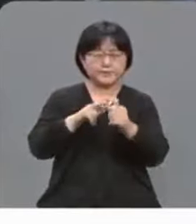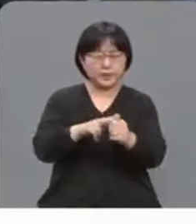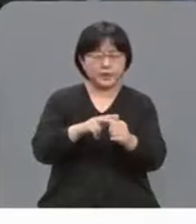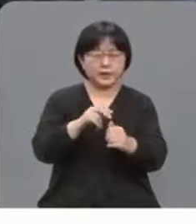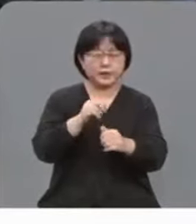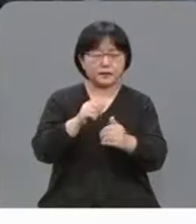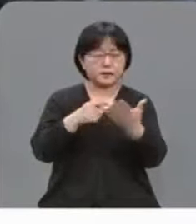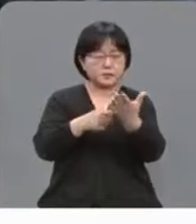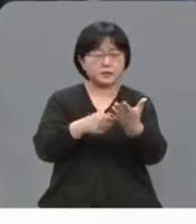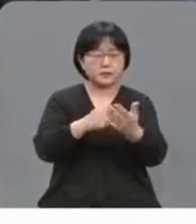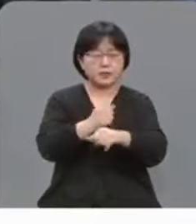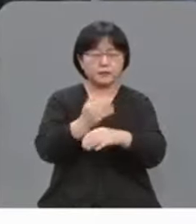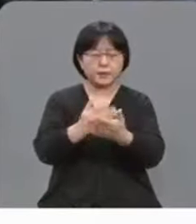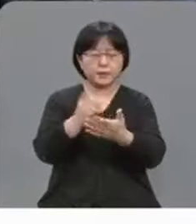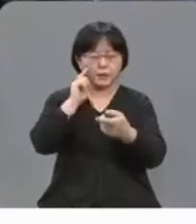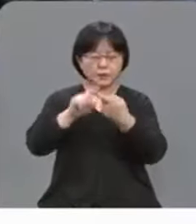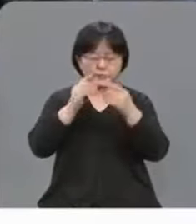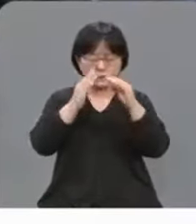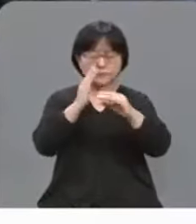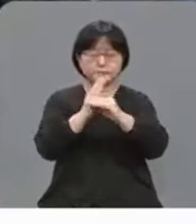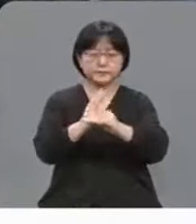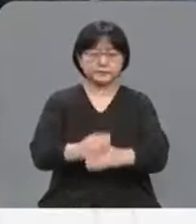보도의 곽선영